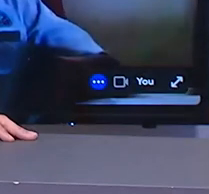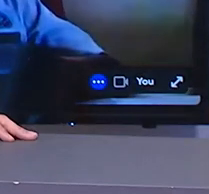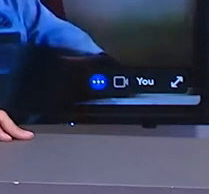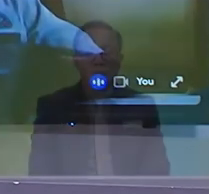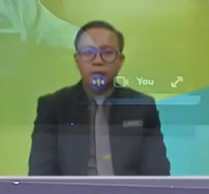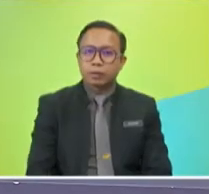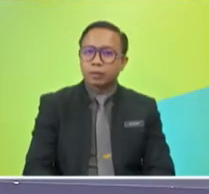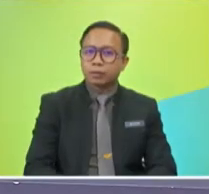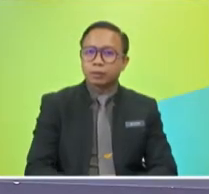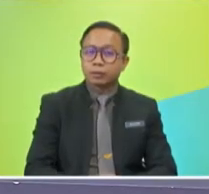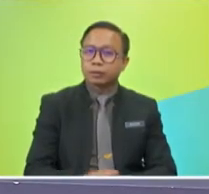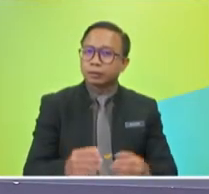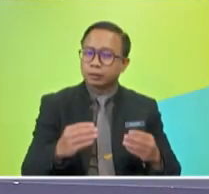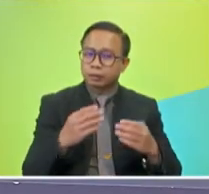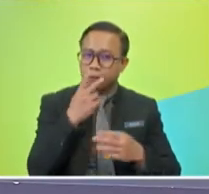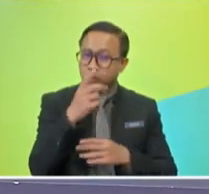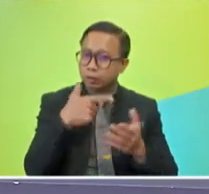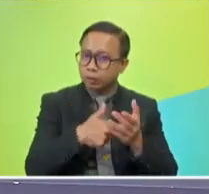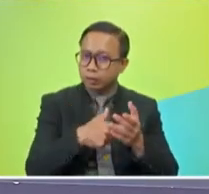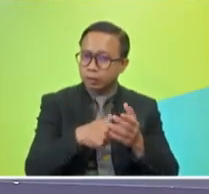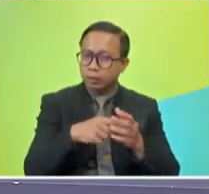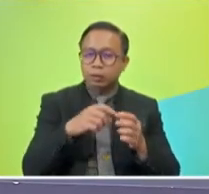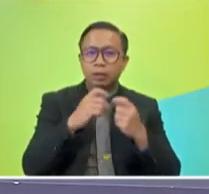Oke oke masih lagi menyaksikan